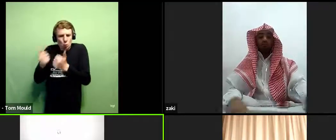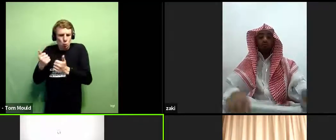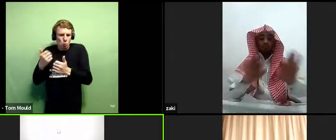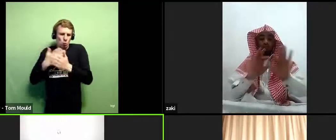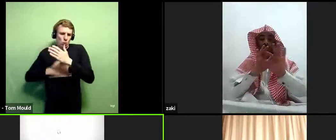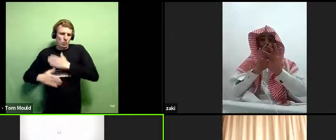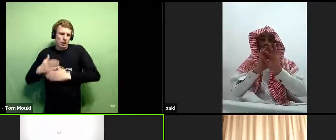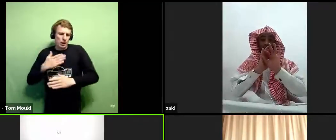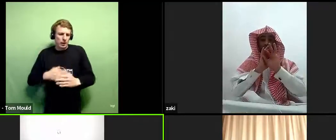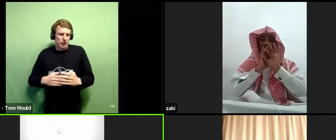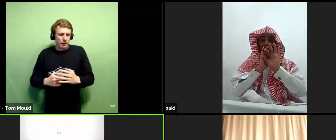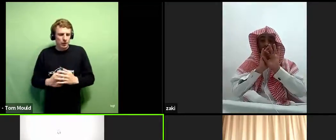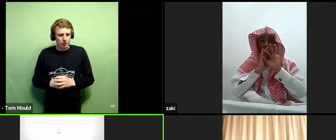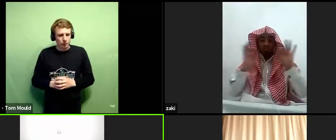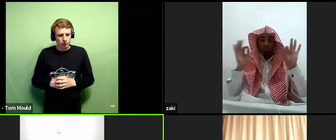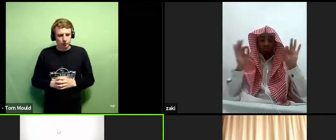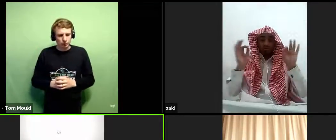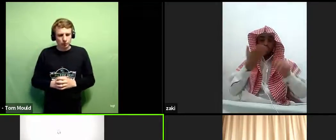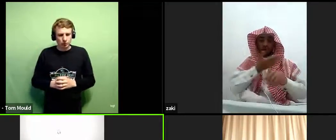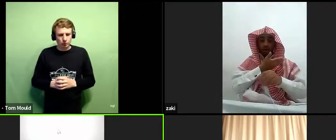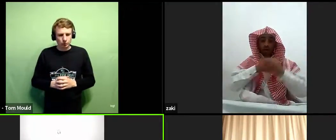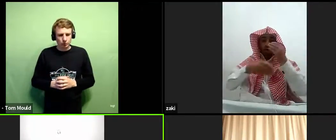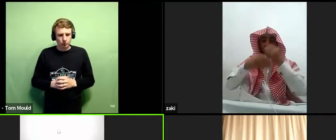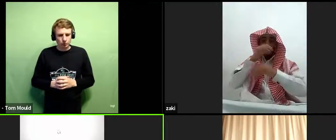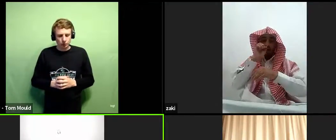وَأَتِمُّ الْحَجَّ وَالْعُمْرَةَ